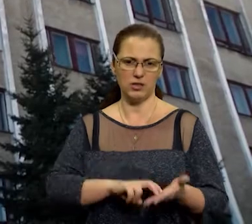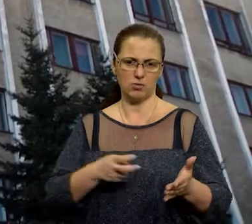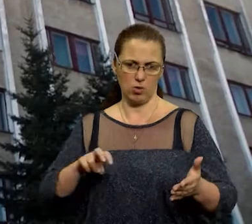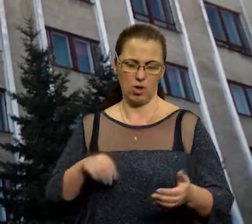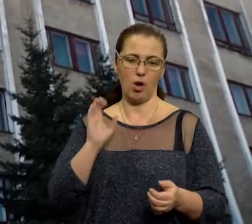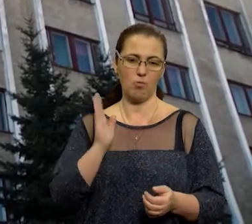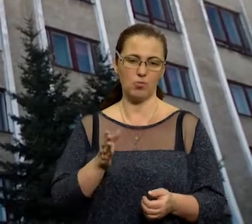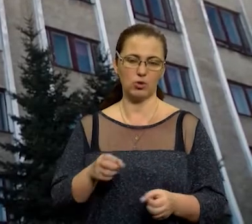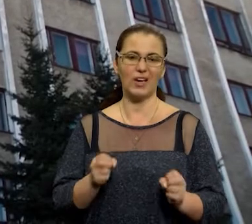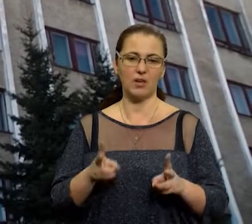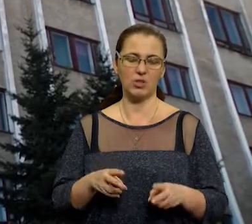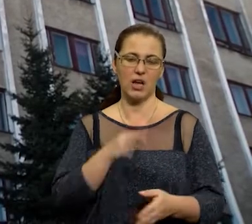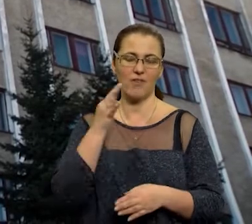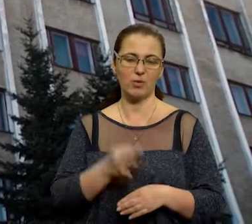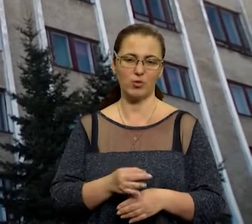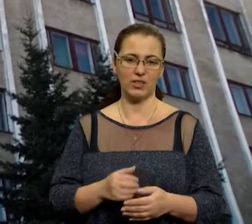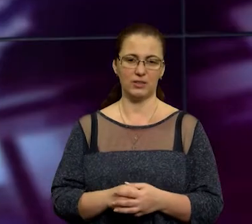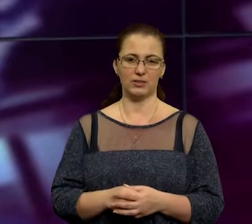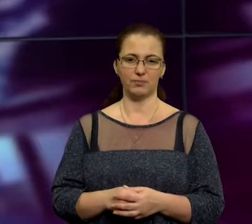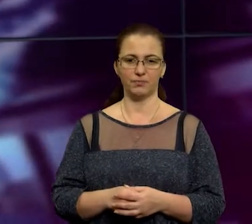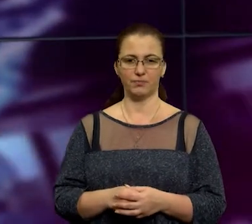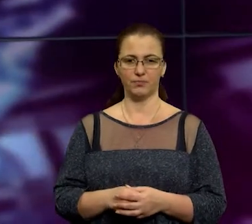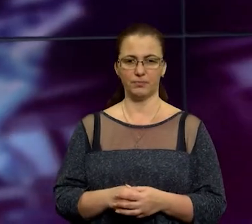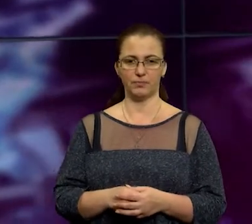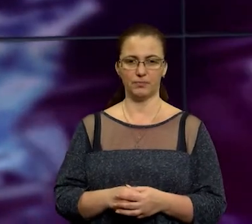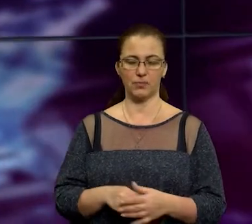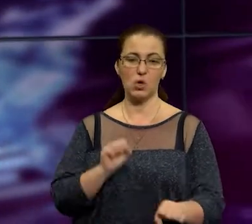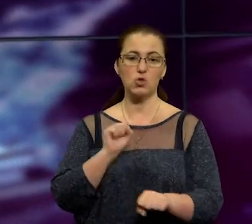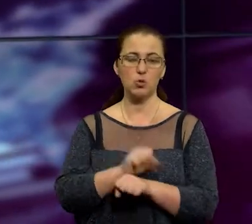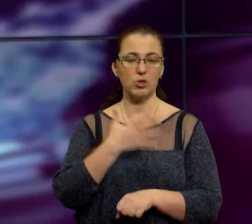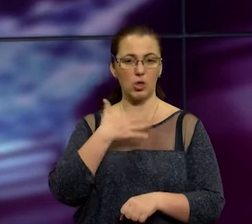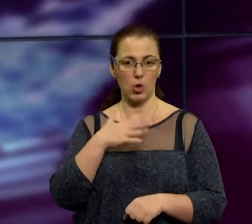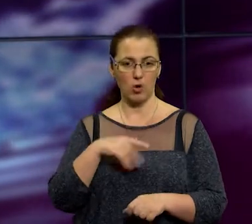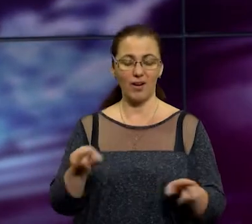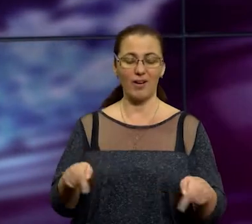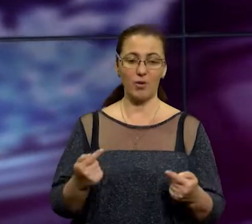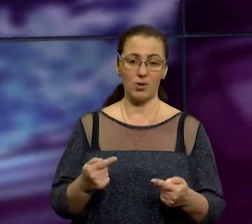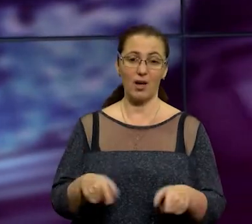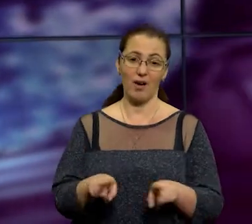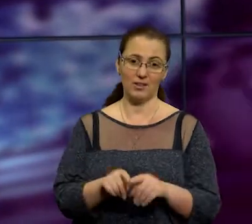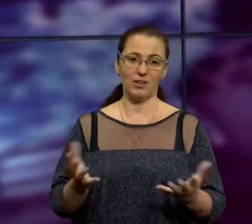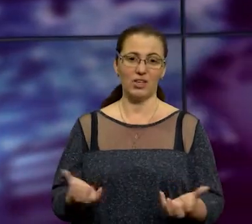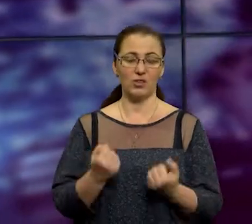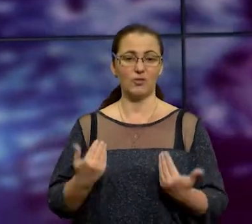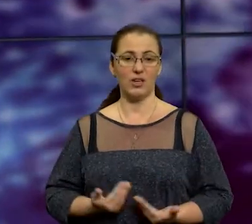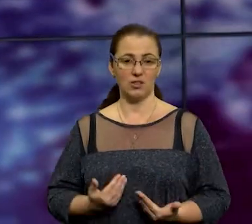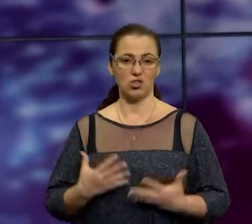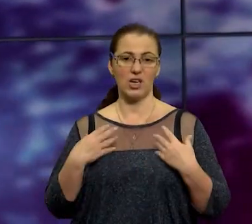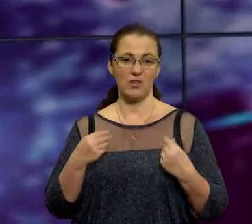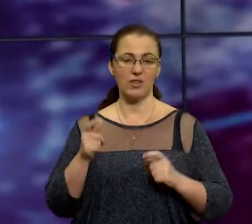відповідальність. Орест Дремоловський, Юрій Маковецький, програма «Очі». Зупинити кровотечу, реанімувати, а відтак врятувати життя